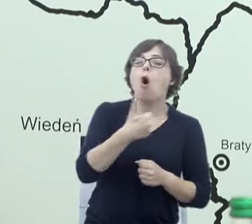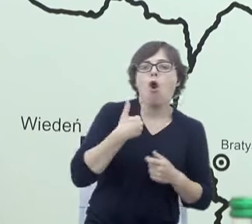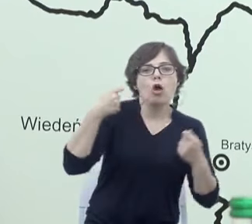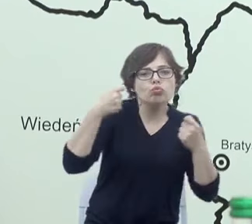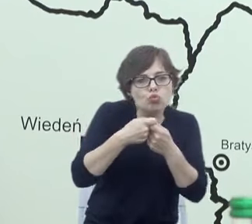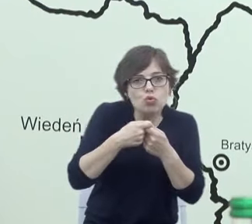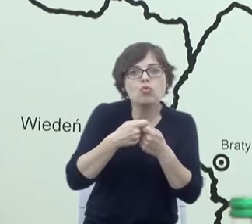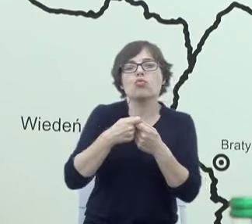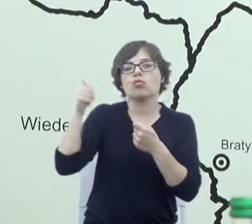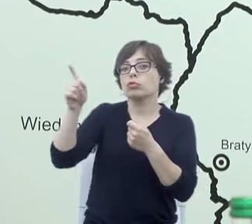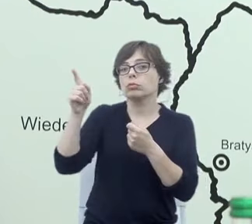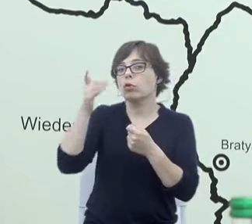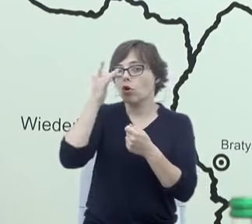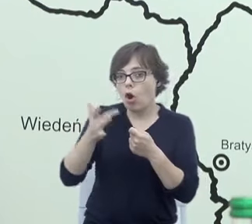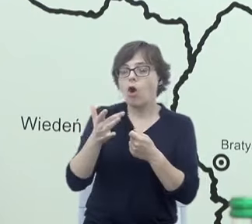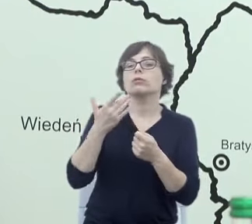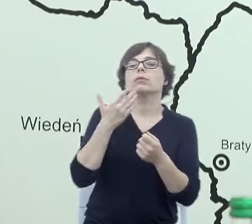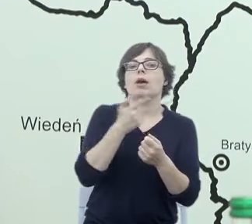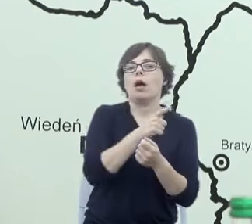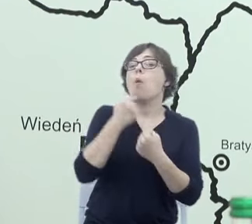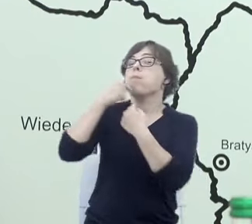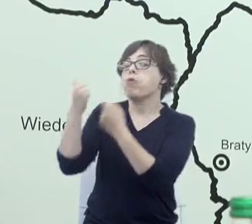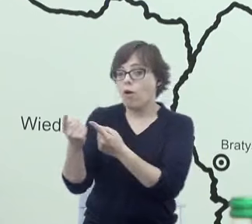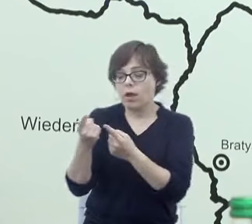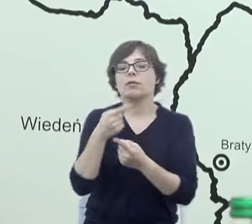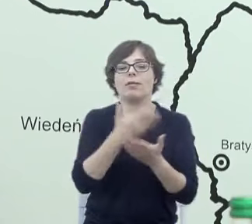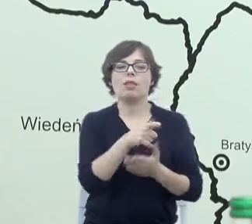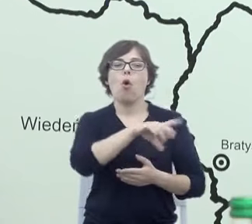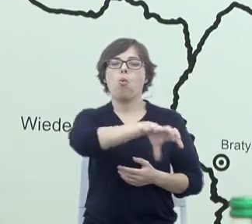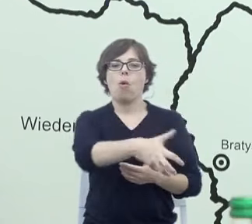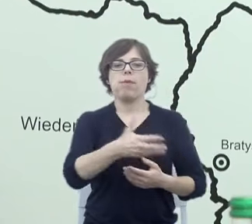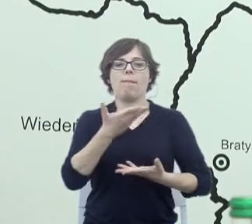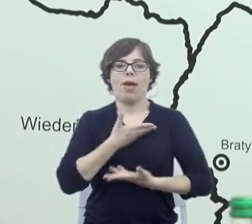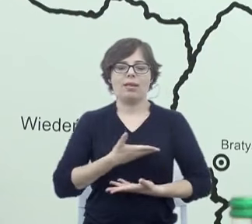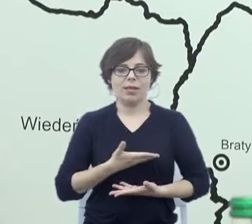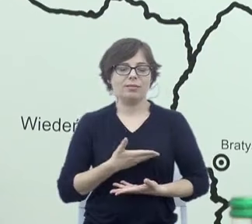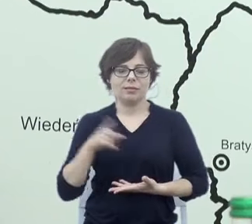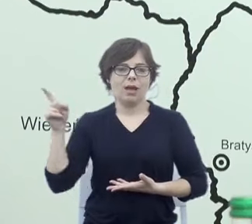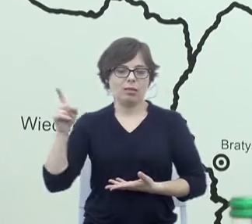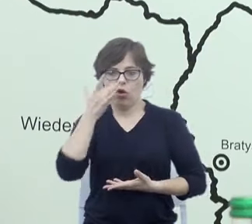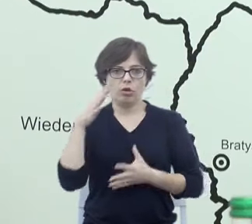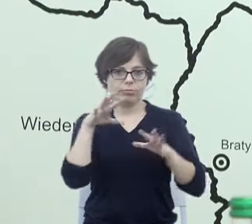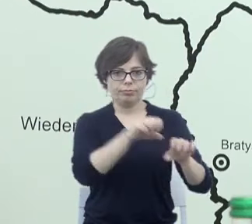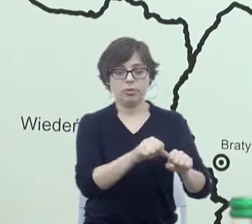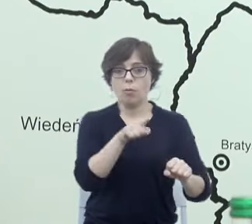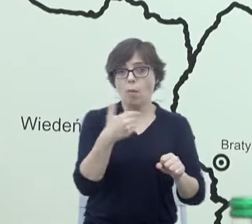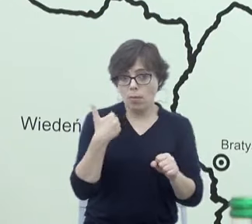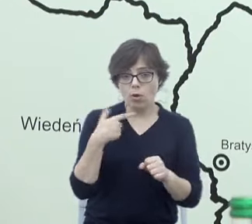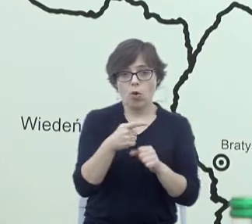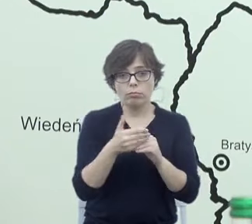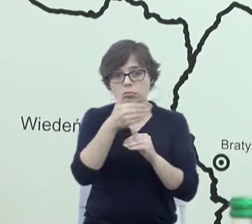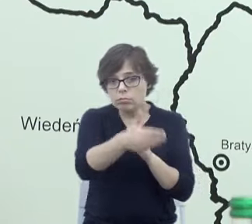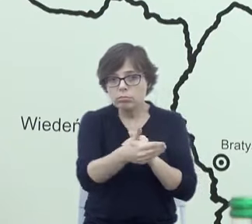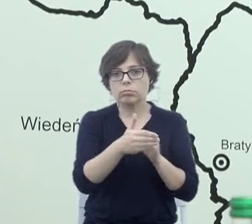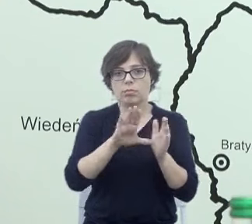wykrycia tej grupy tam, no nazwijmy partyzanckiej, która się pod miastem no, ileś tam kilometrów ukrywała